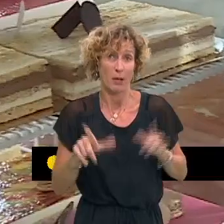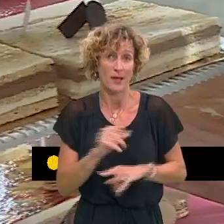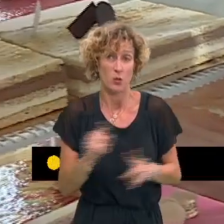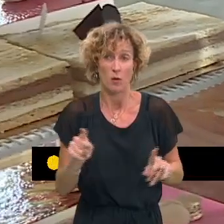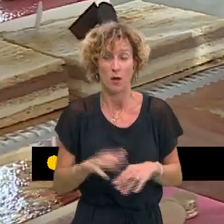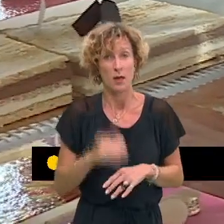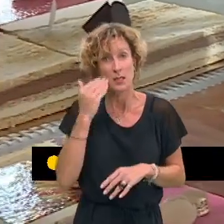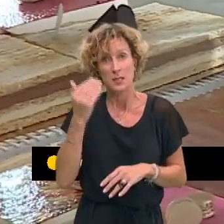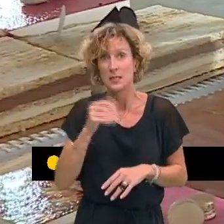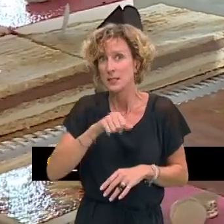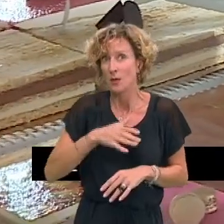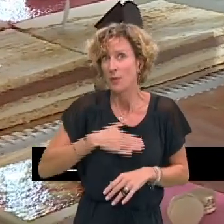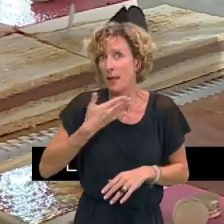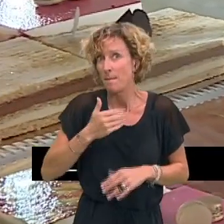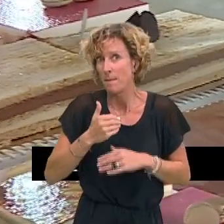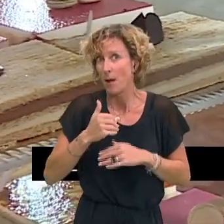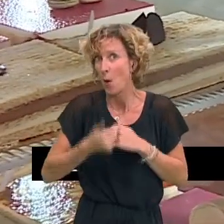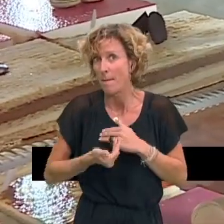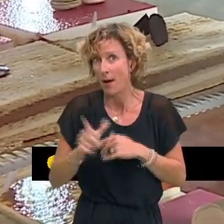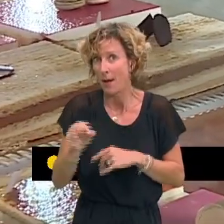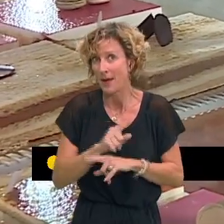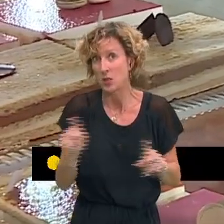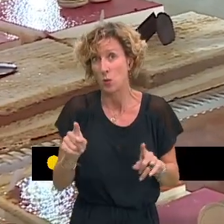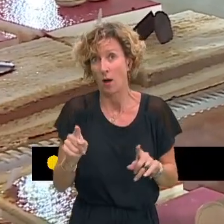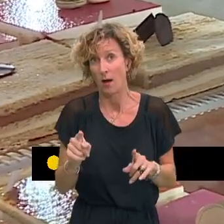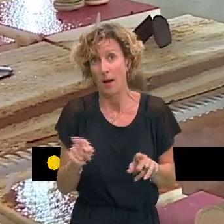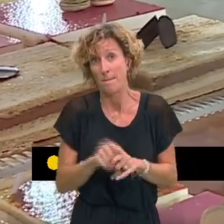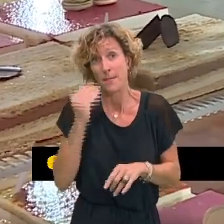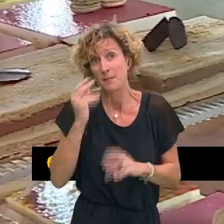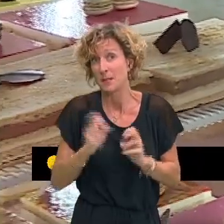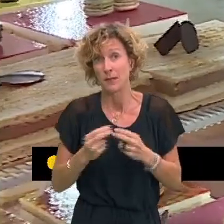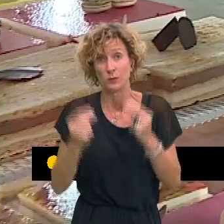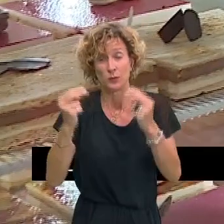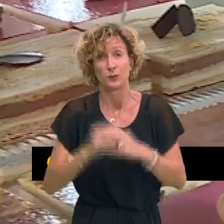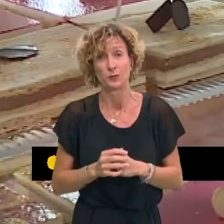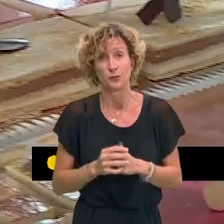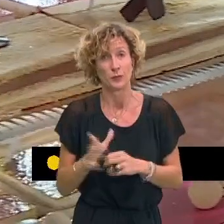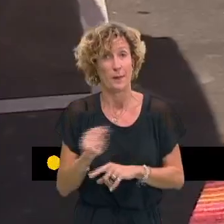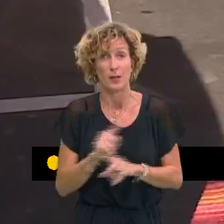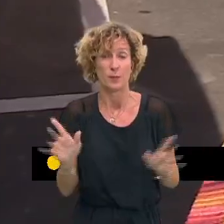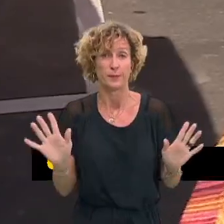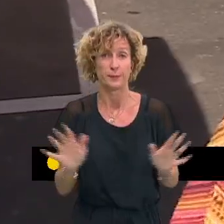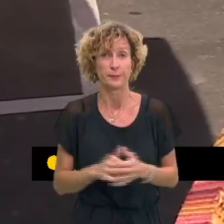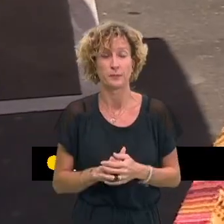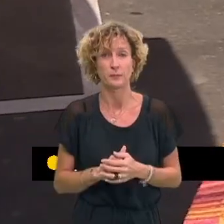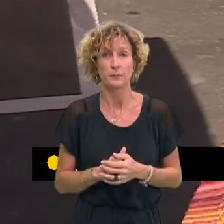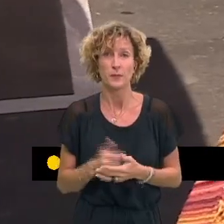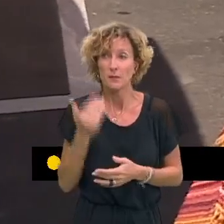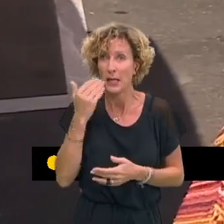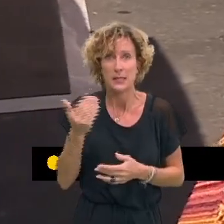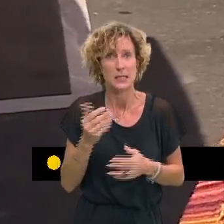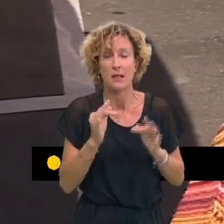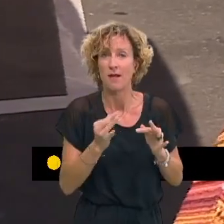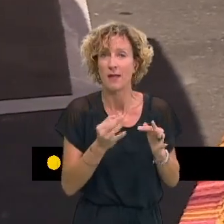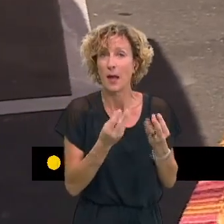aime vraiment le pain, on n'a pas le choix de prendre à chaque fois, même si le prix est augmenté. On n'a pas le choix de prendre. Après, si c'est les matières